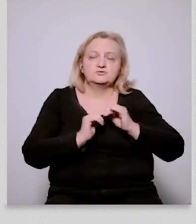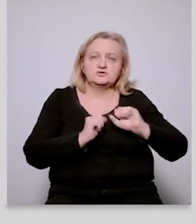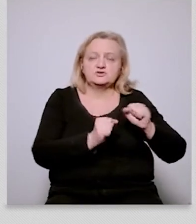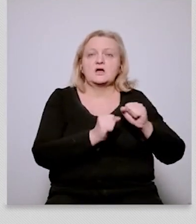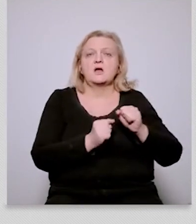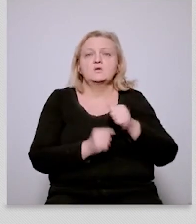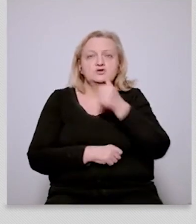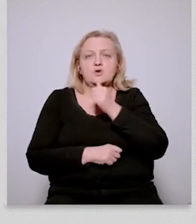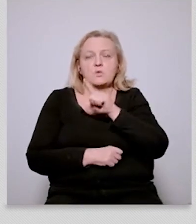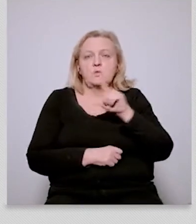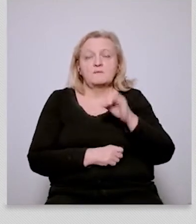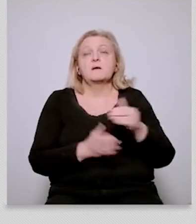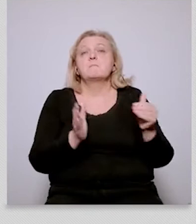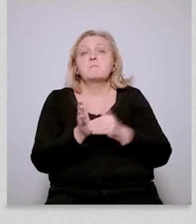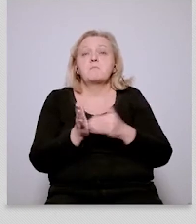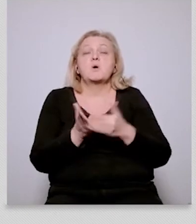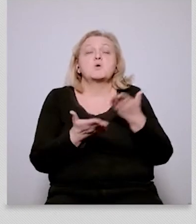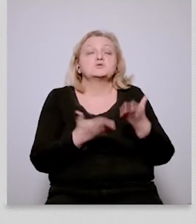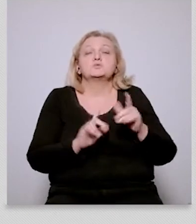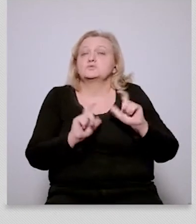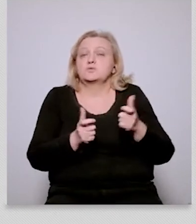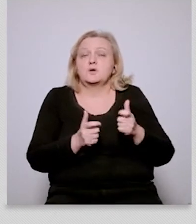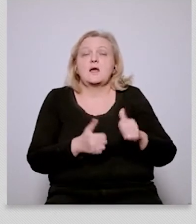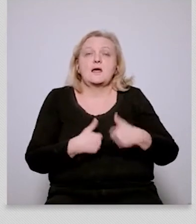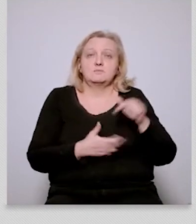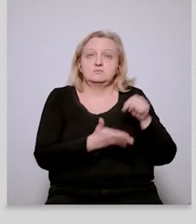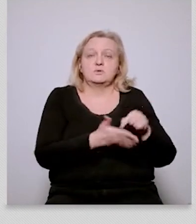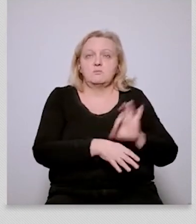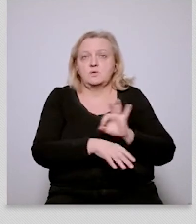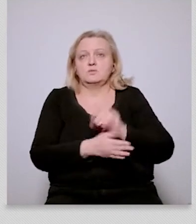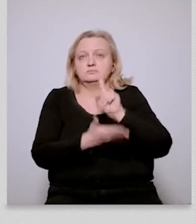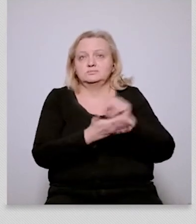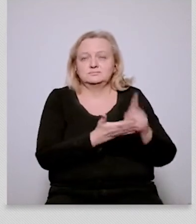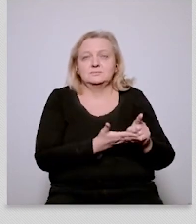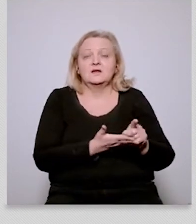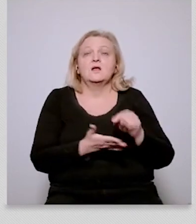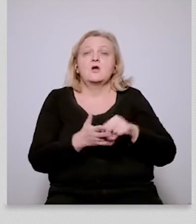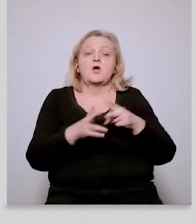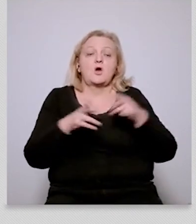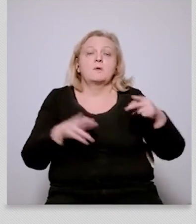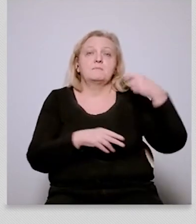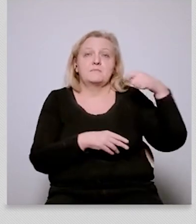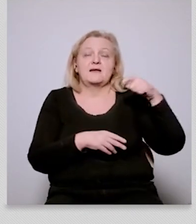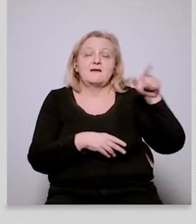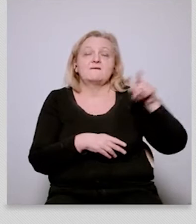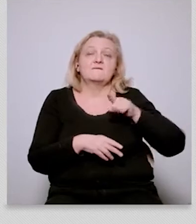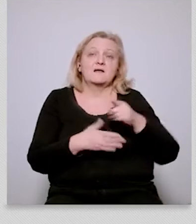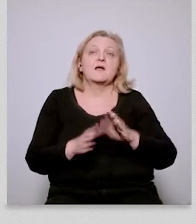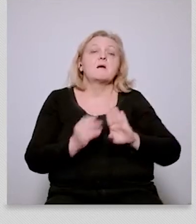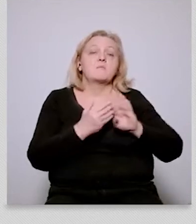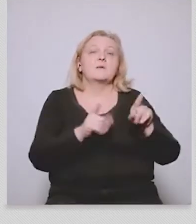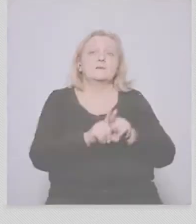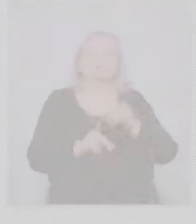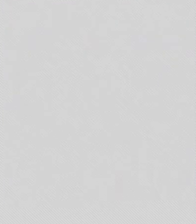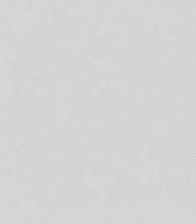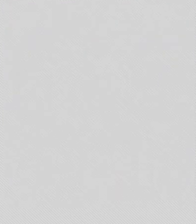jest potrzebne żeby ten projekt odniósł sukces w okresie prezydencji francuskiej tyle też po niej więc Susie bardzo proszę